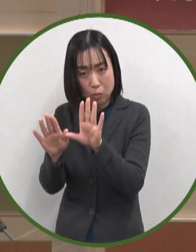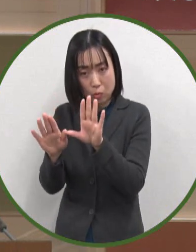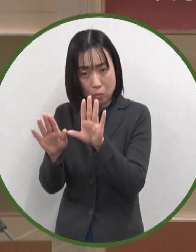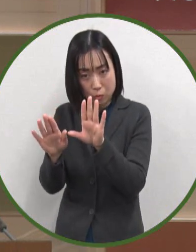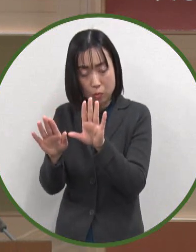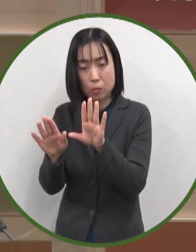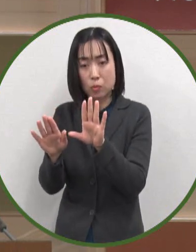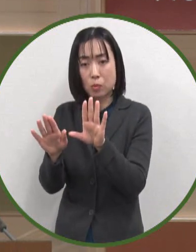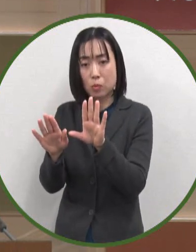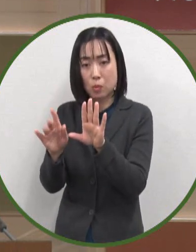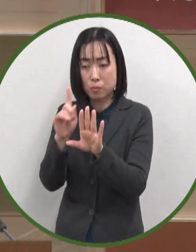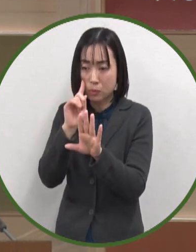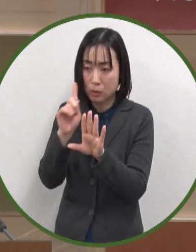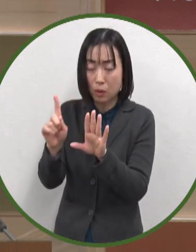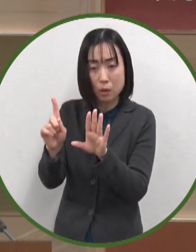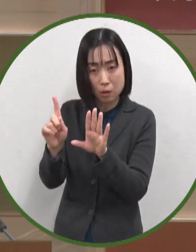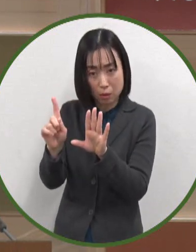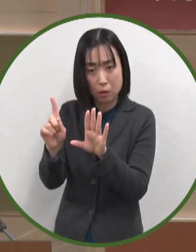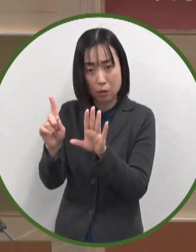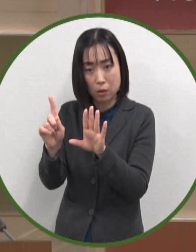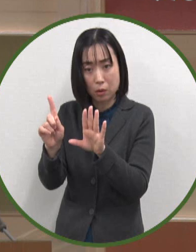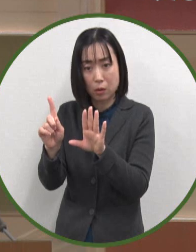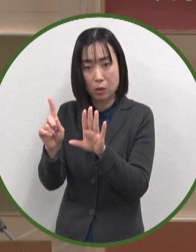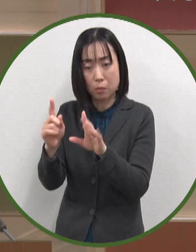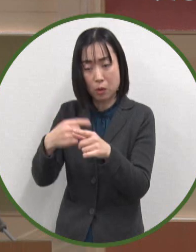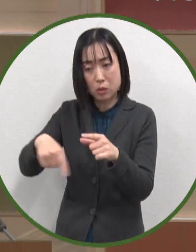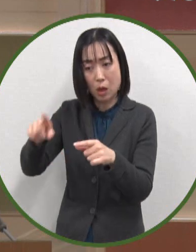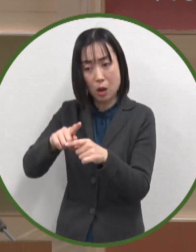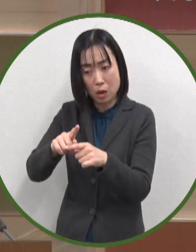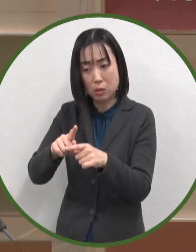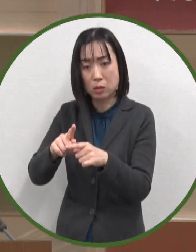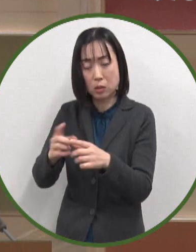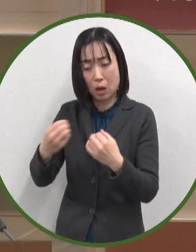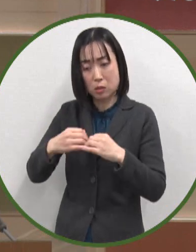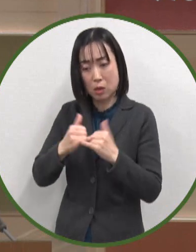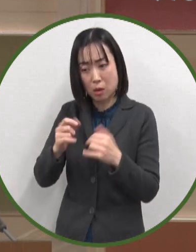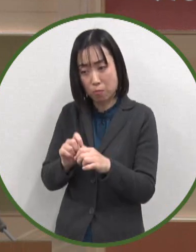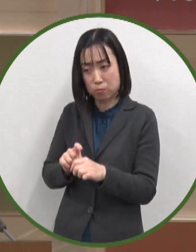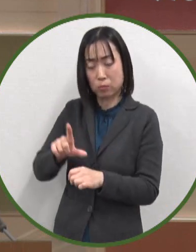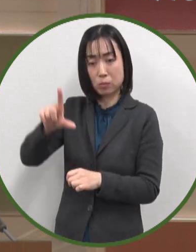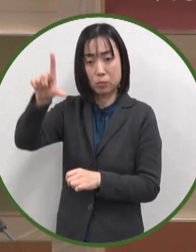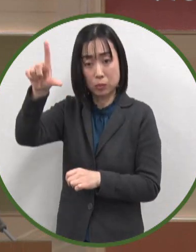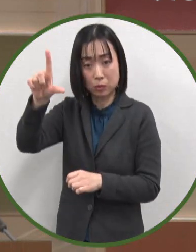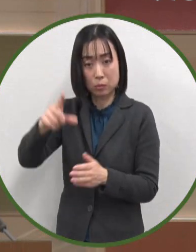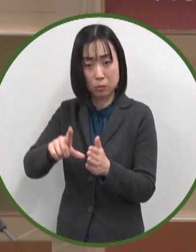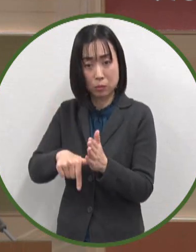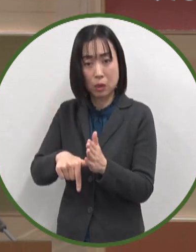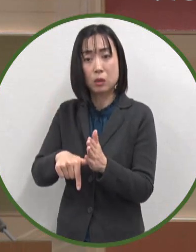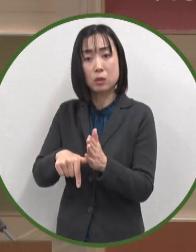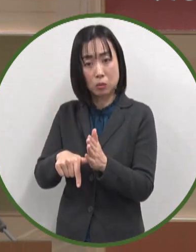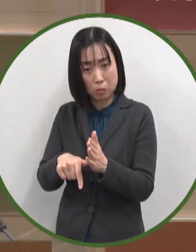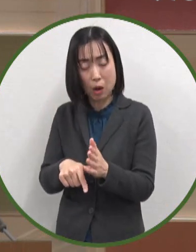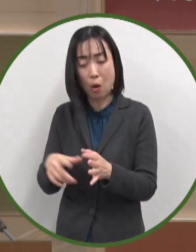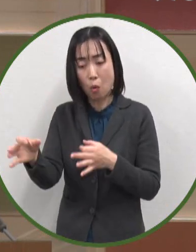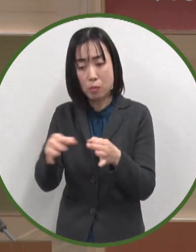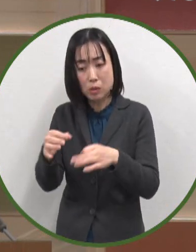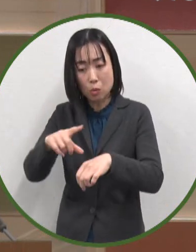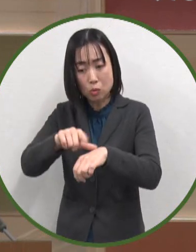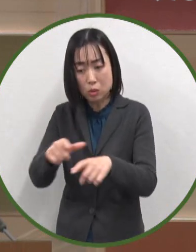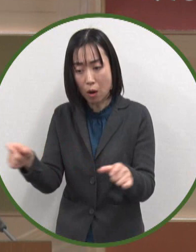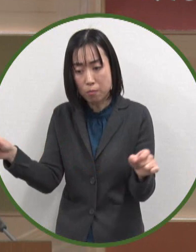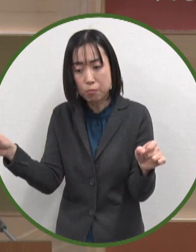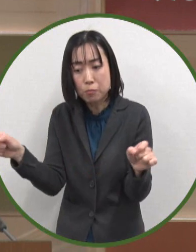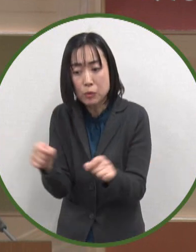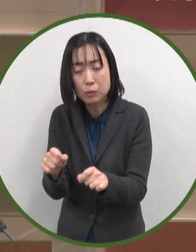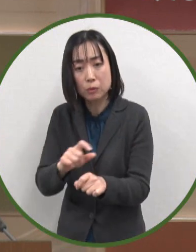の感染状況の悪化が続くようであればですね、時短要請といった、ま